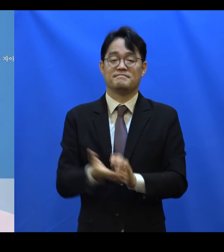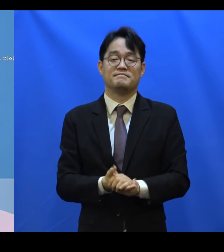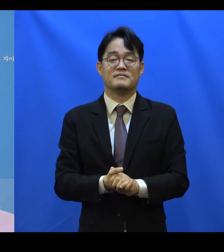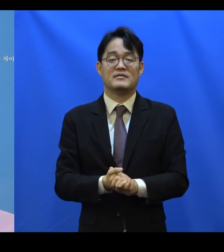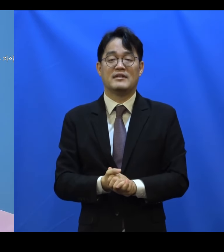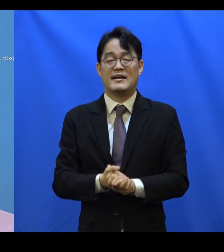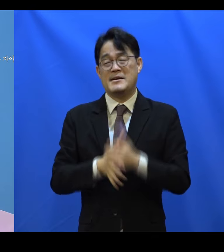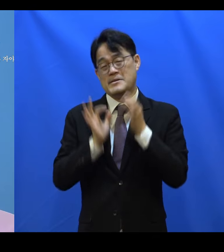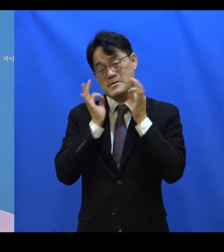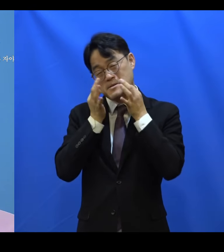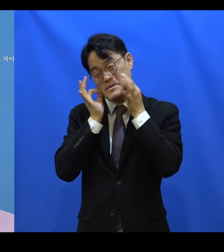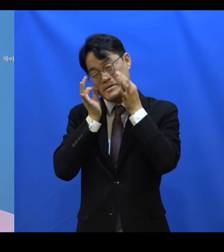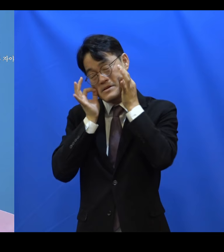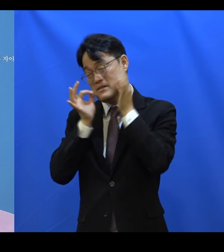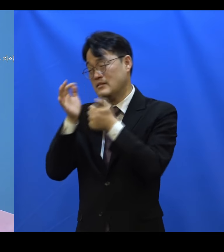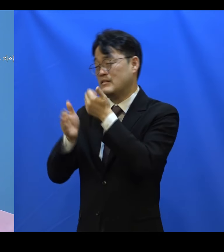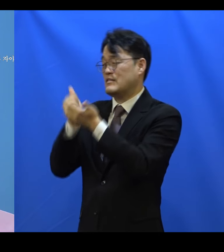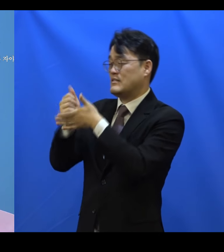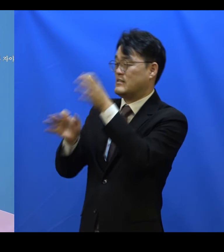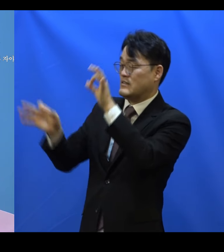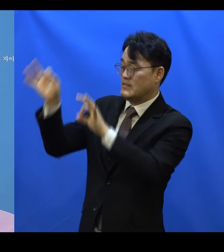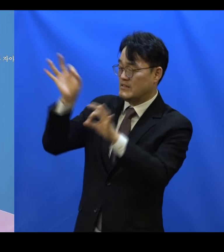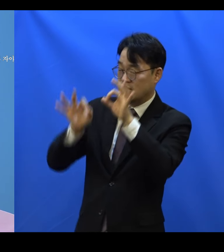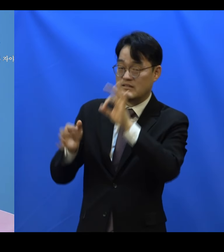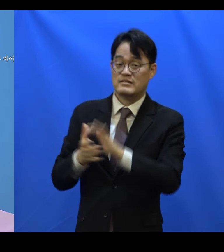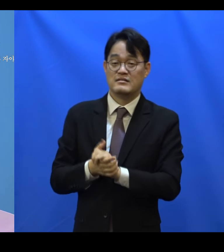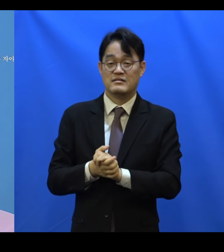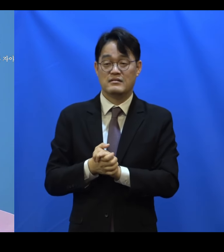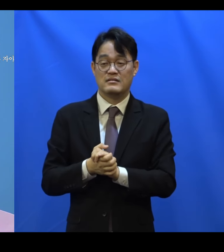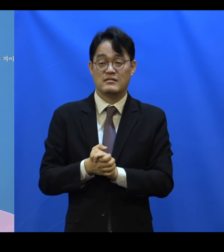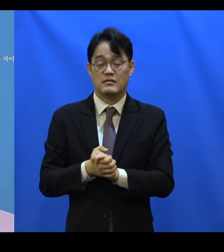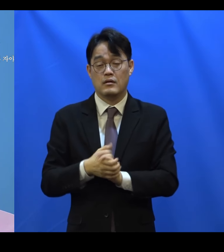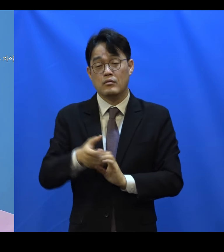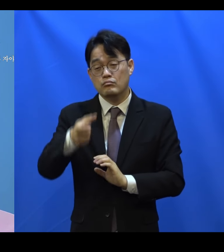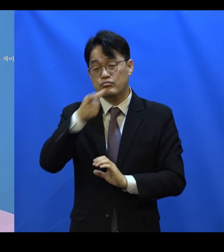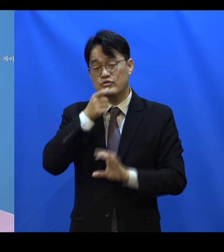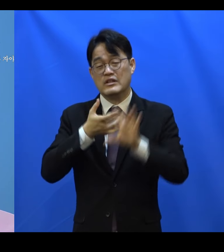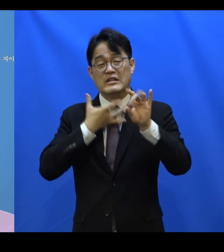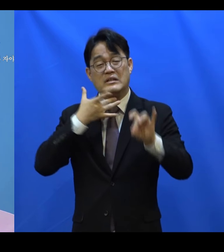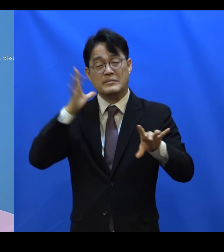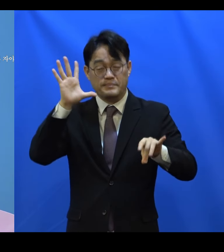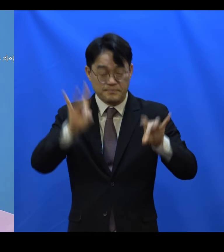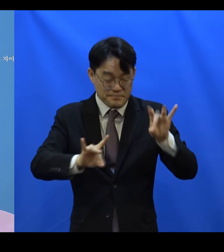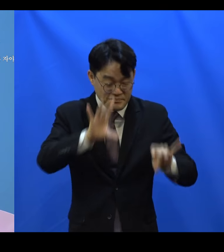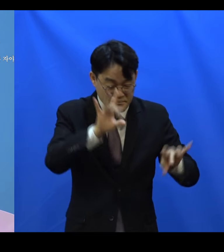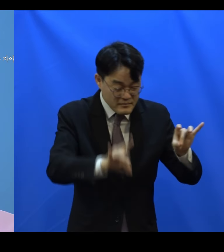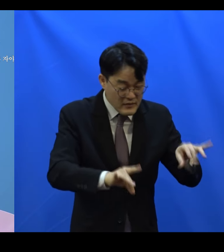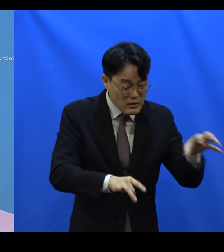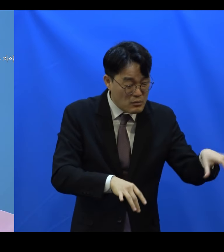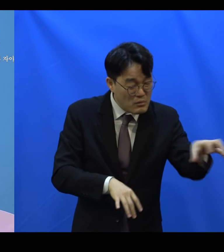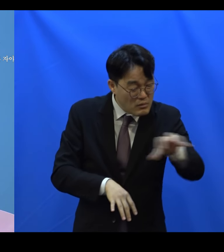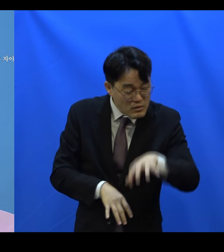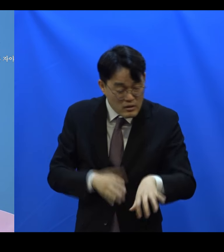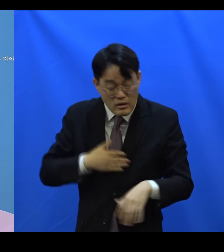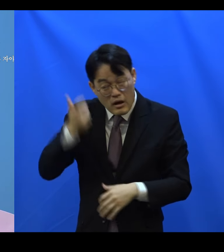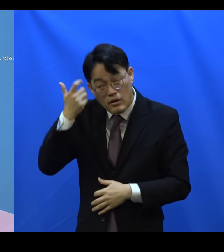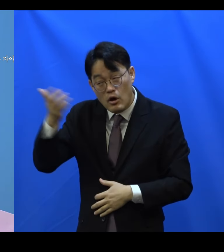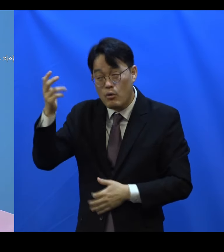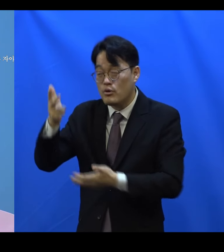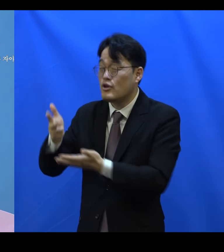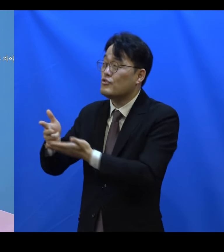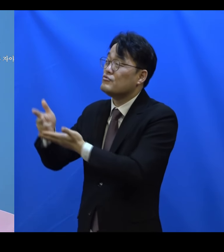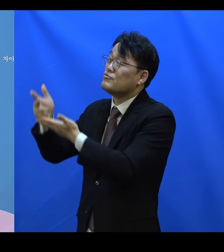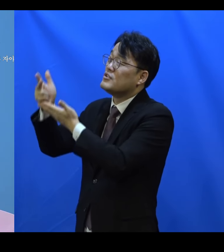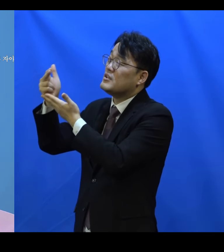주를 찾느냐. 물이 없어 마르고 황폐한 땅. 그러니까 얼마나 사막의 한가운데서 내 영혼이 주를 갈망하며,